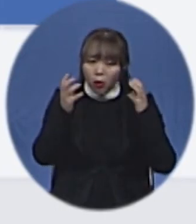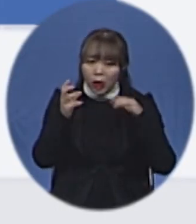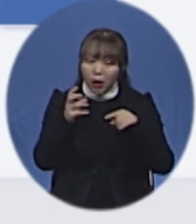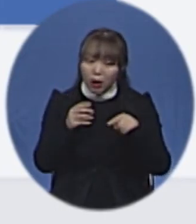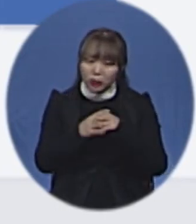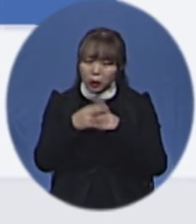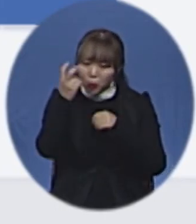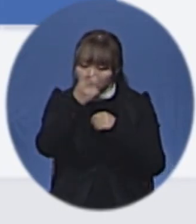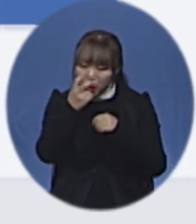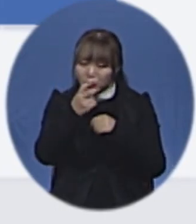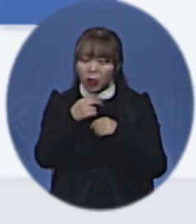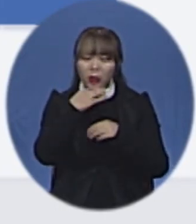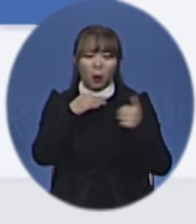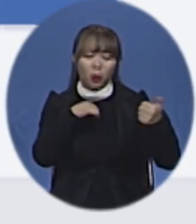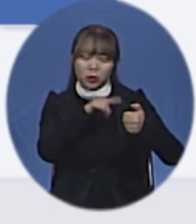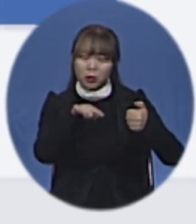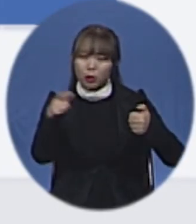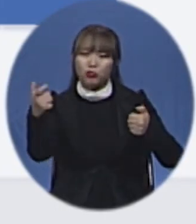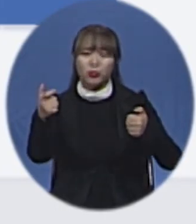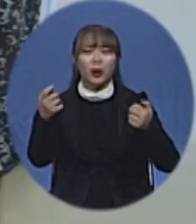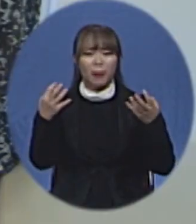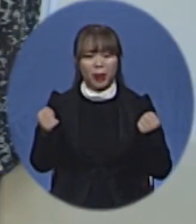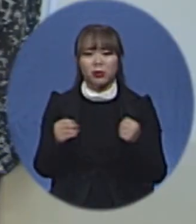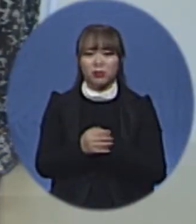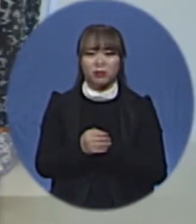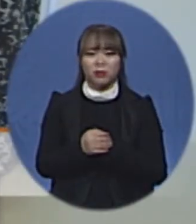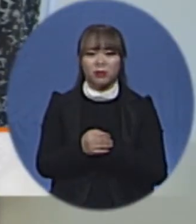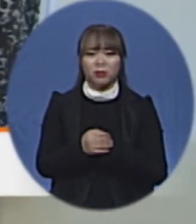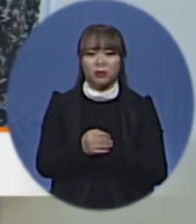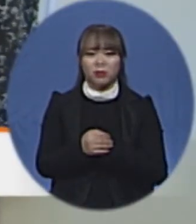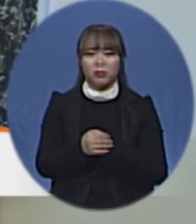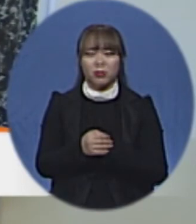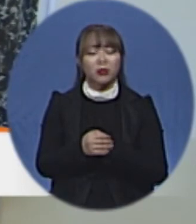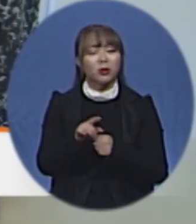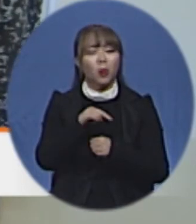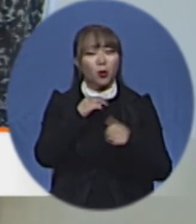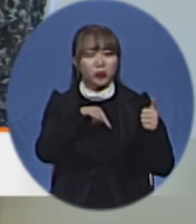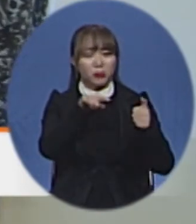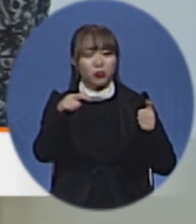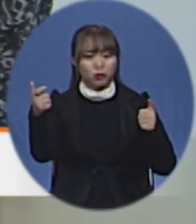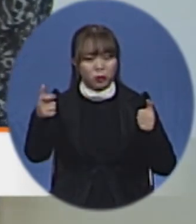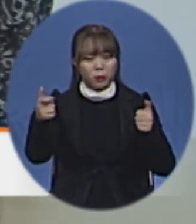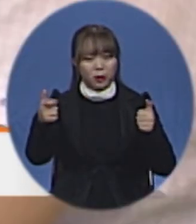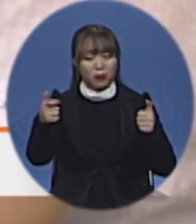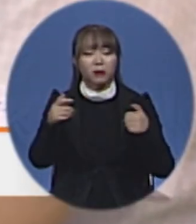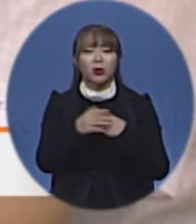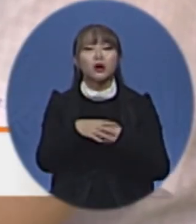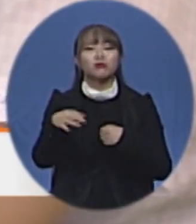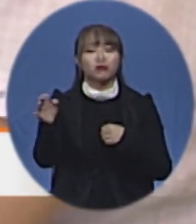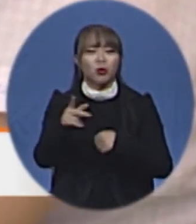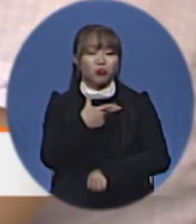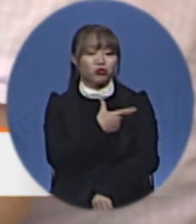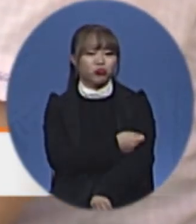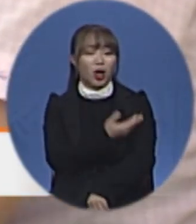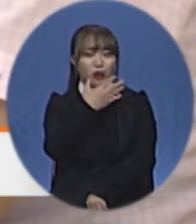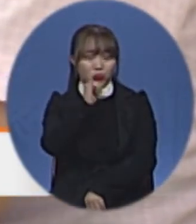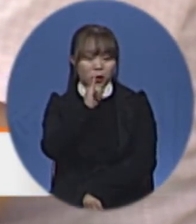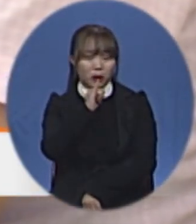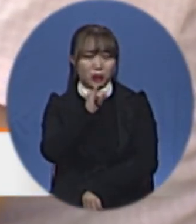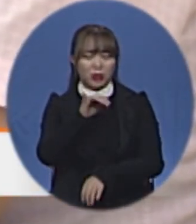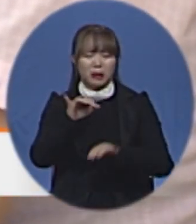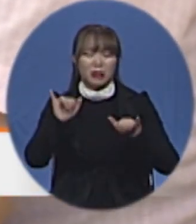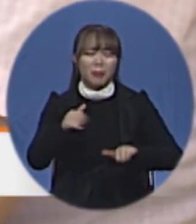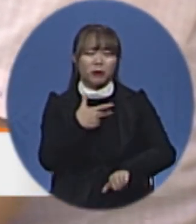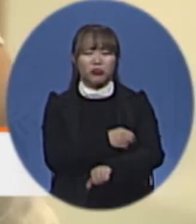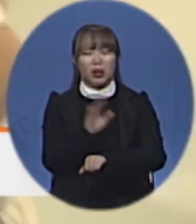어린아이를 돌봐드리는 50대에서 60대가 참 많잖아요? 이 나이대에 계신 분들은 무료로 받을 수 있는 예방주사가